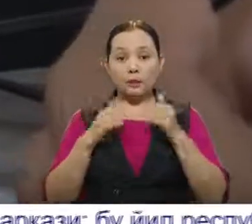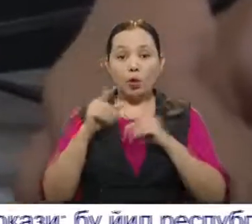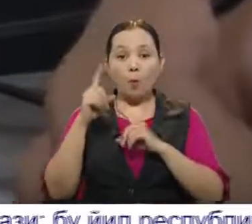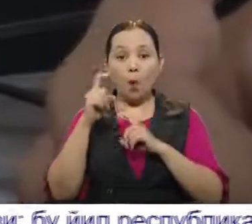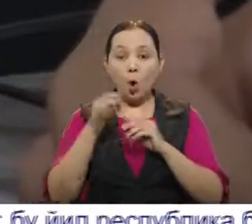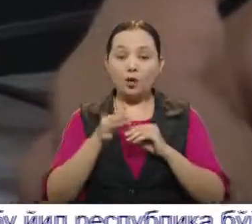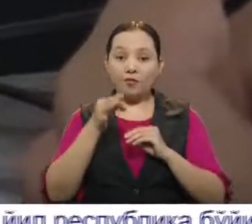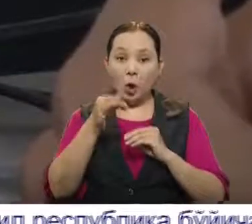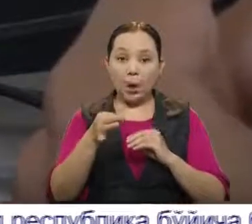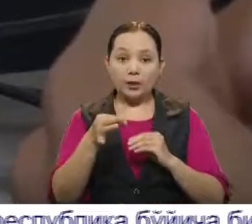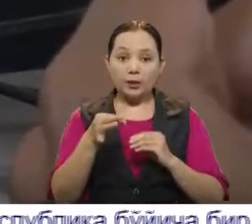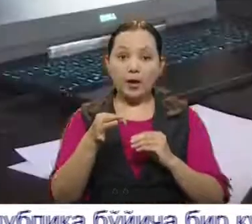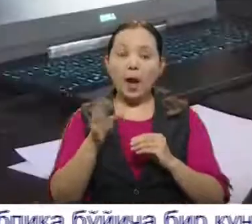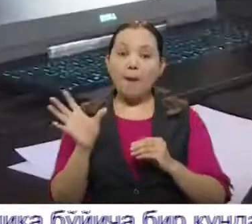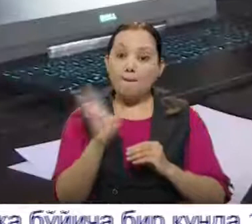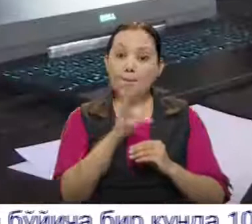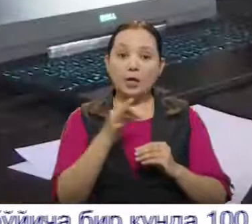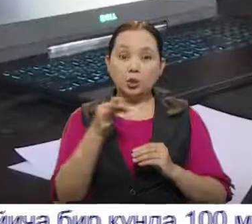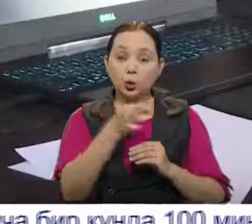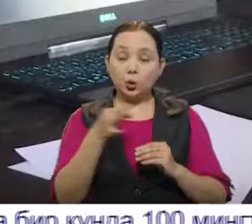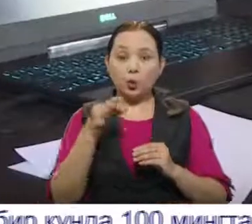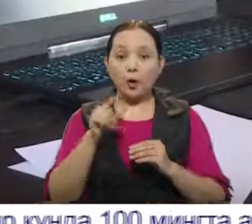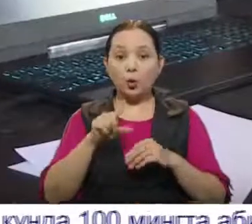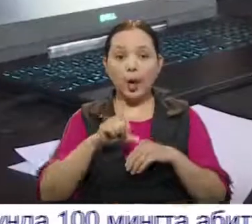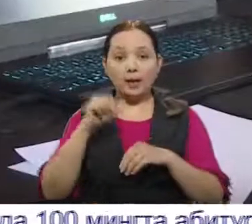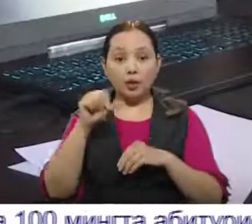viloyatida barcha tumanlarda, undan tashqari